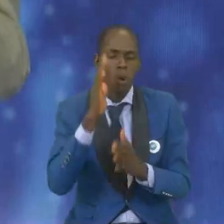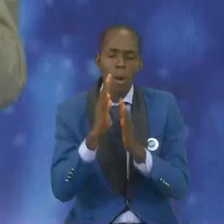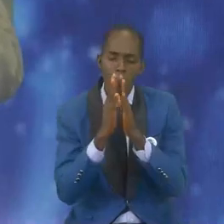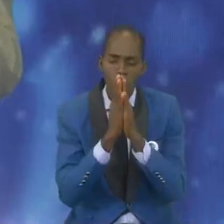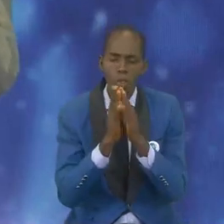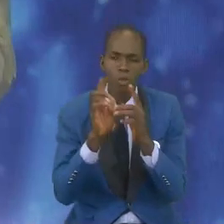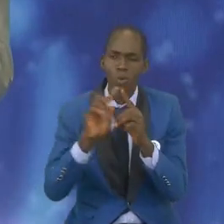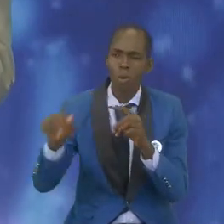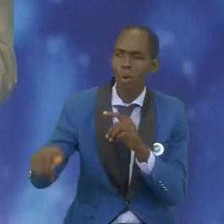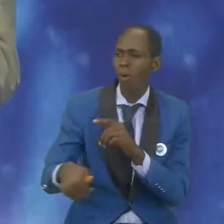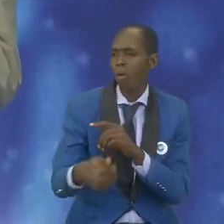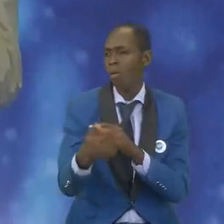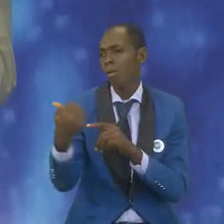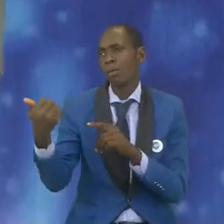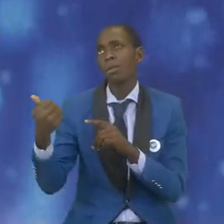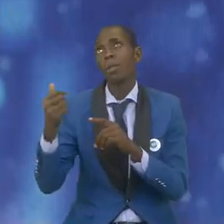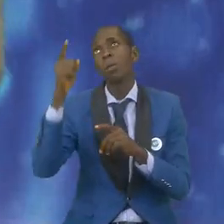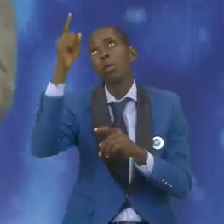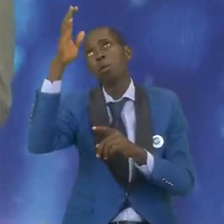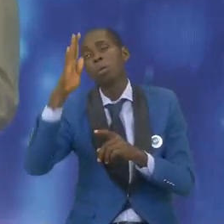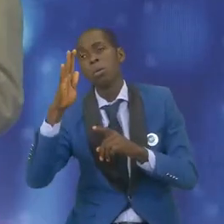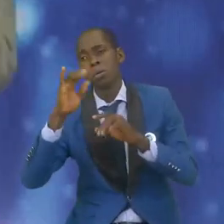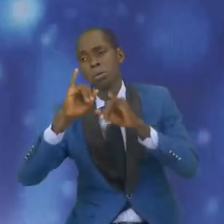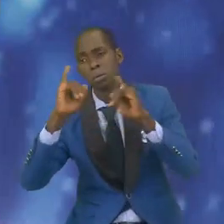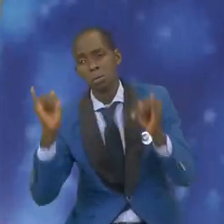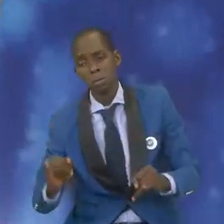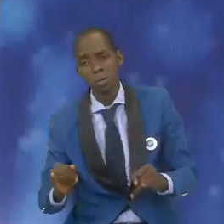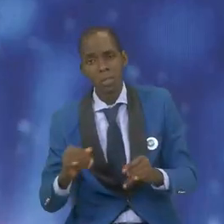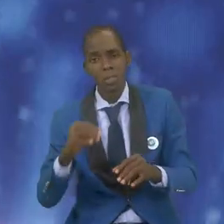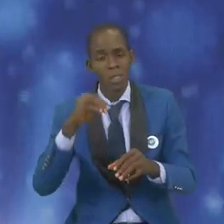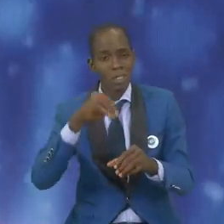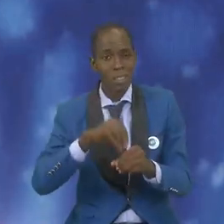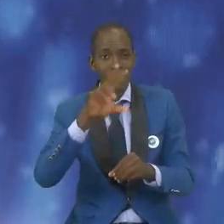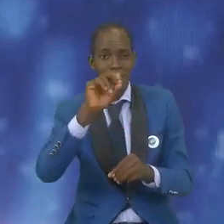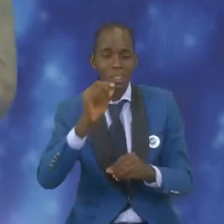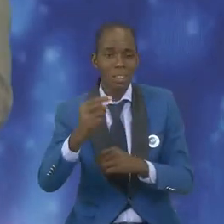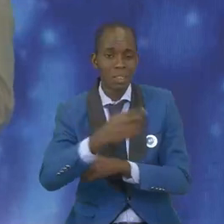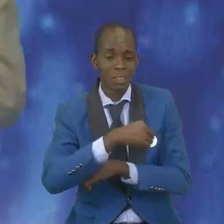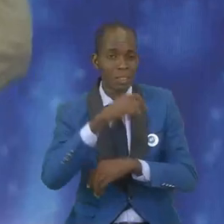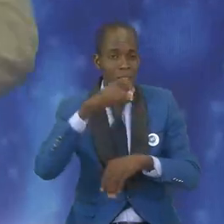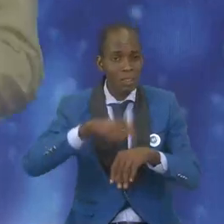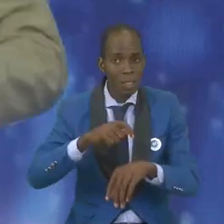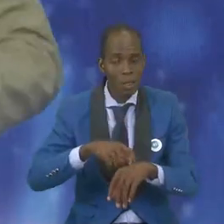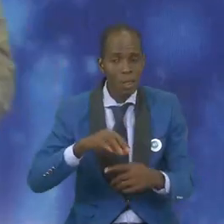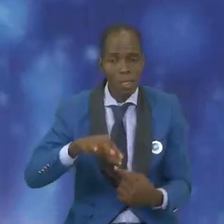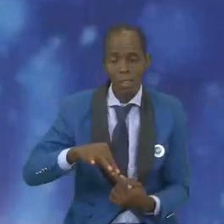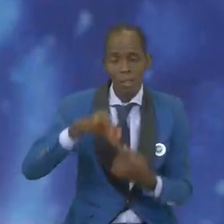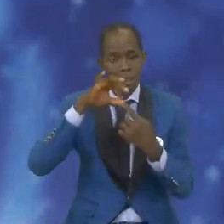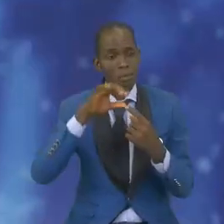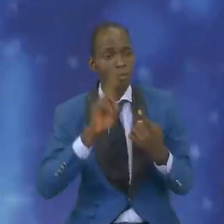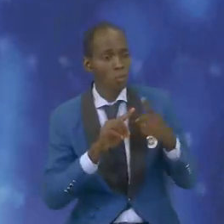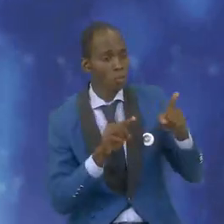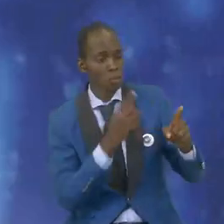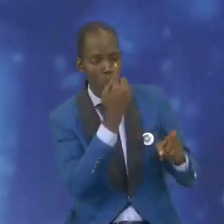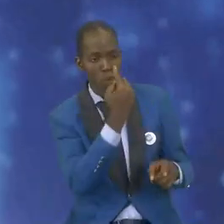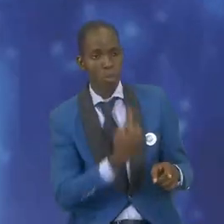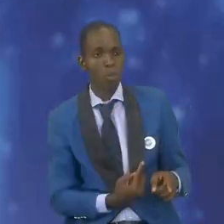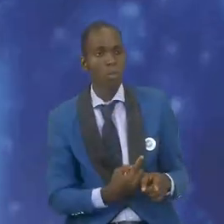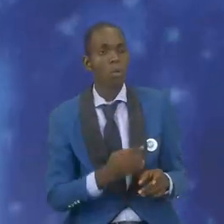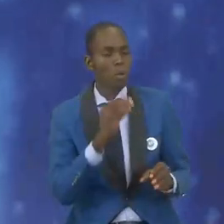dans l'espace de 30 jours, adressera des prières à quelque dieu ou à quelque homme, excepté à toi, ô